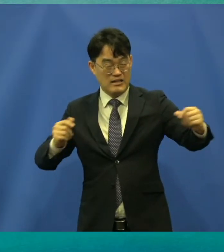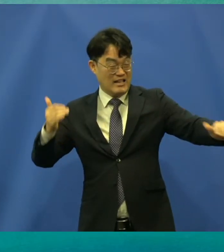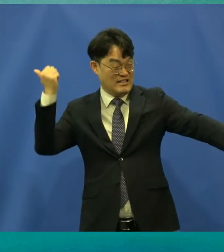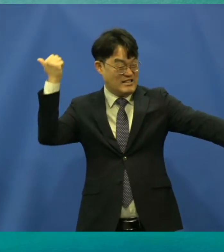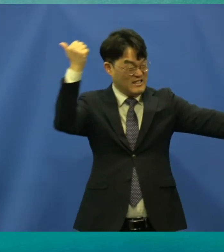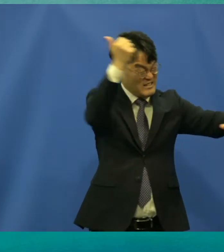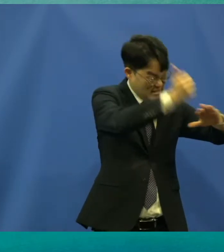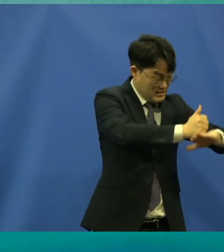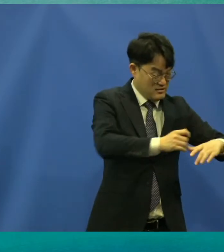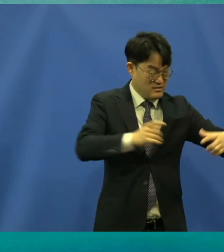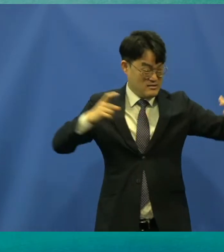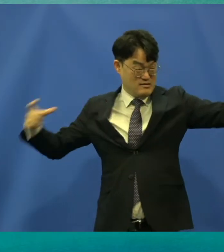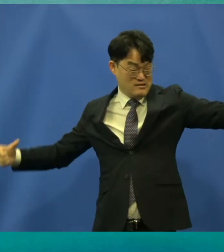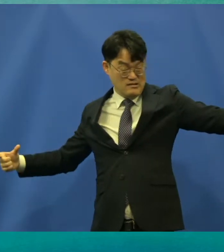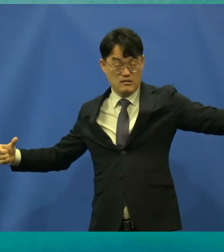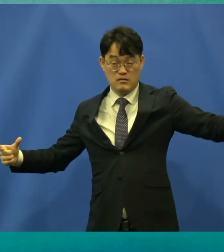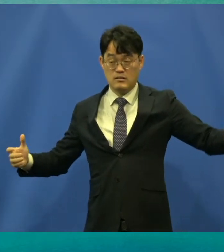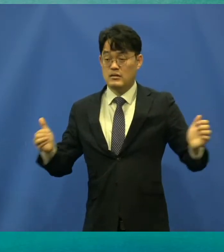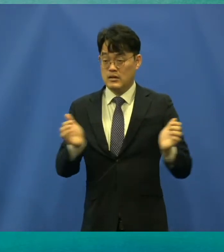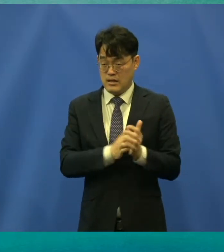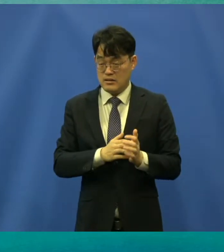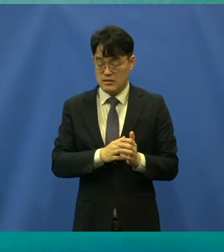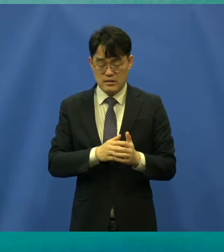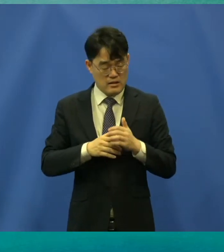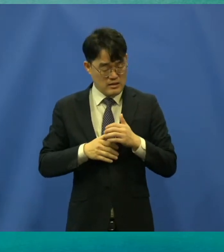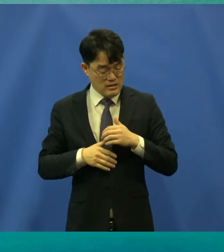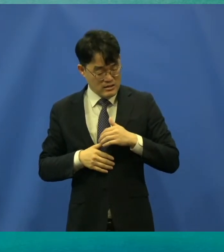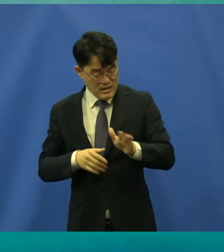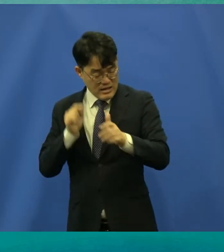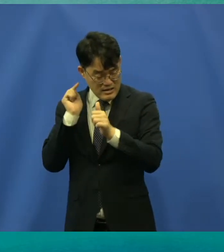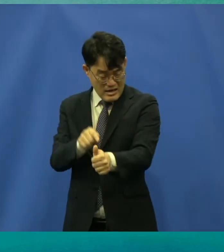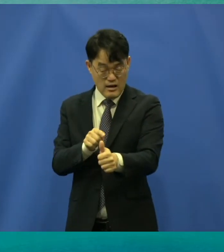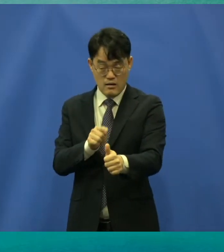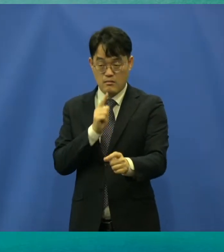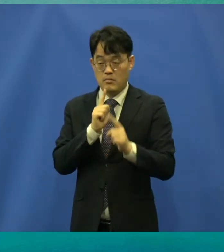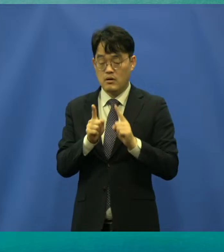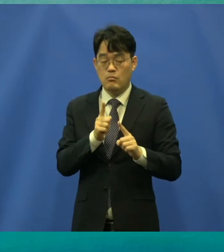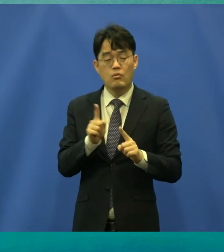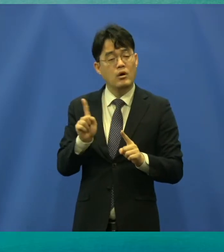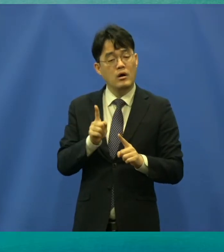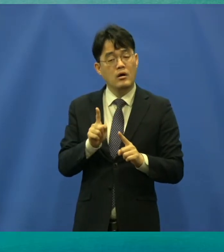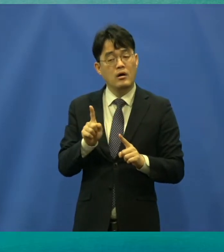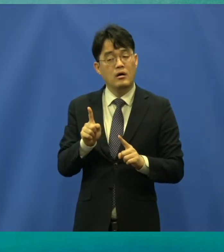땅끝. 분명한 것은 모두가 복음을 들고 가라는 거예요.